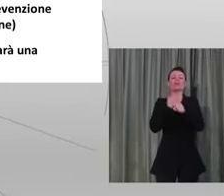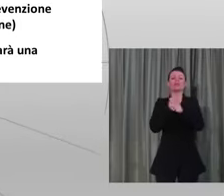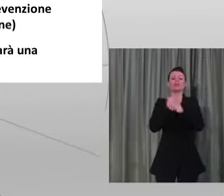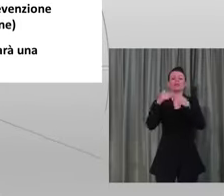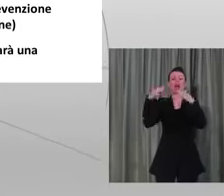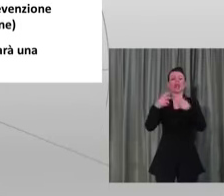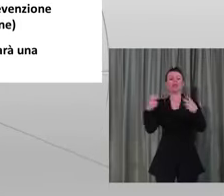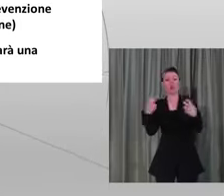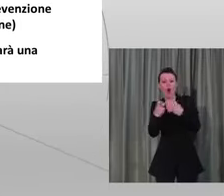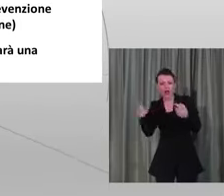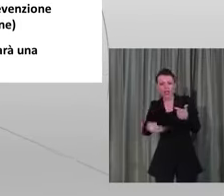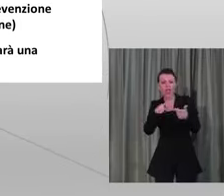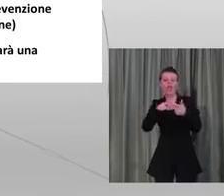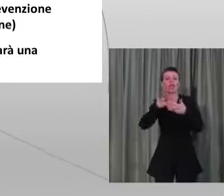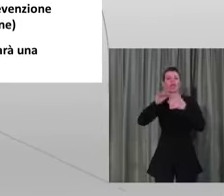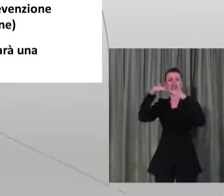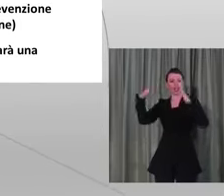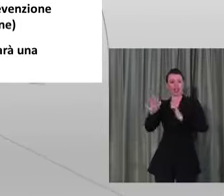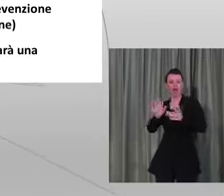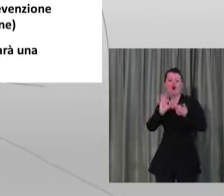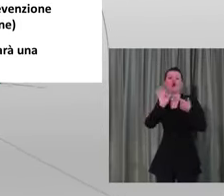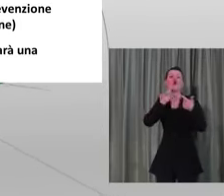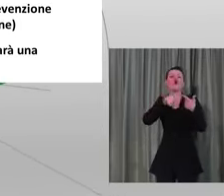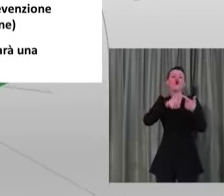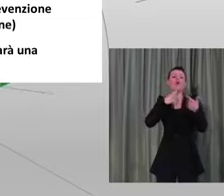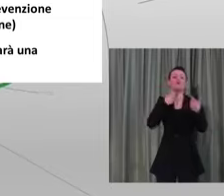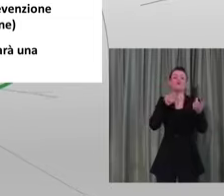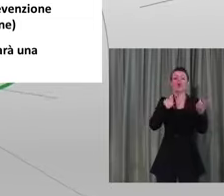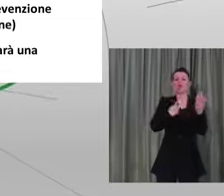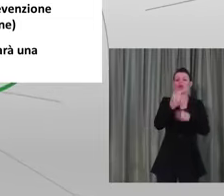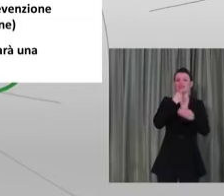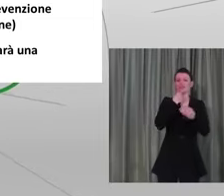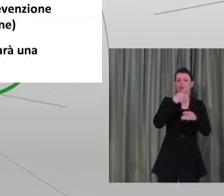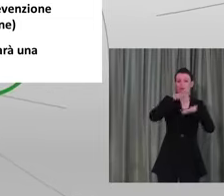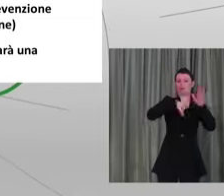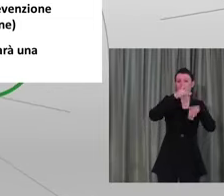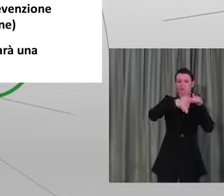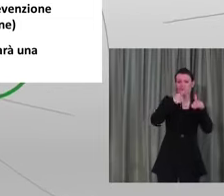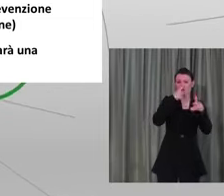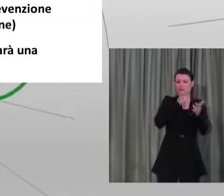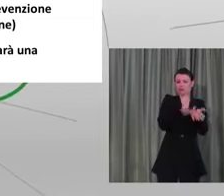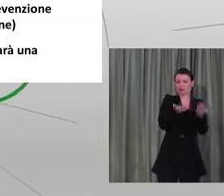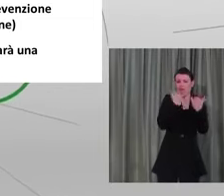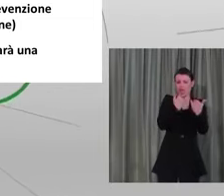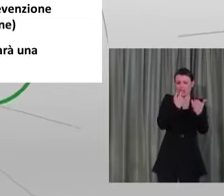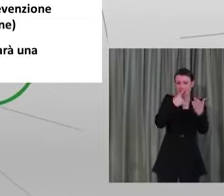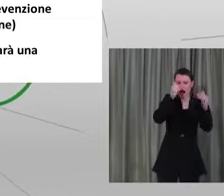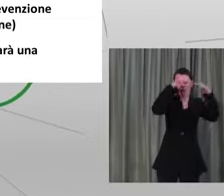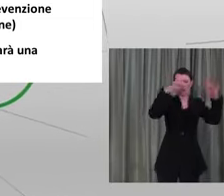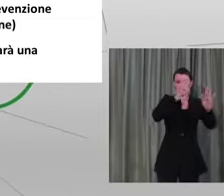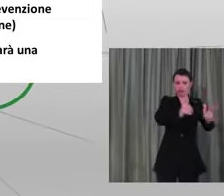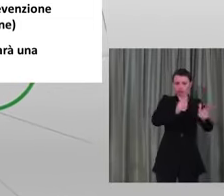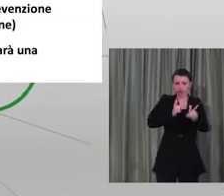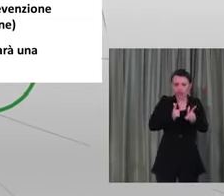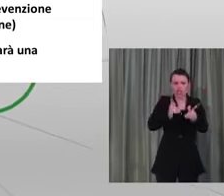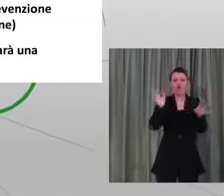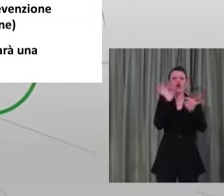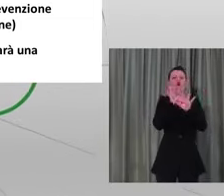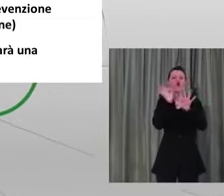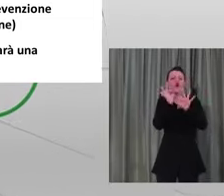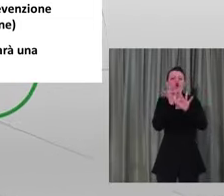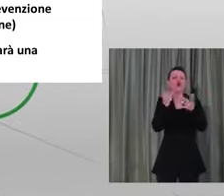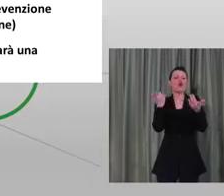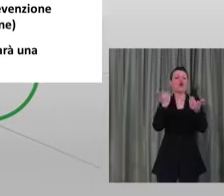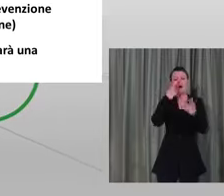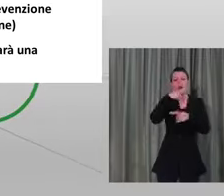di socialità sono nuove forme anche di diffusione di beni servizi merci